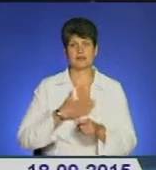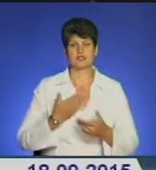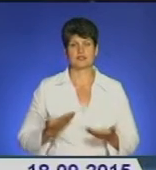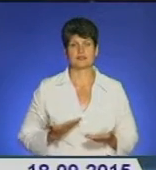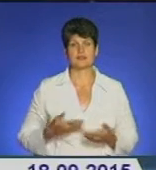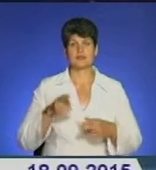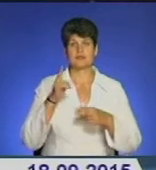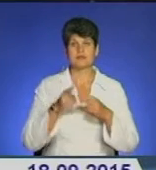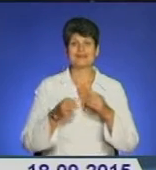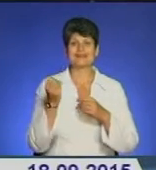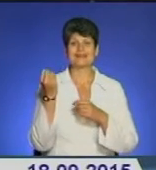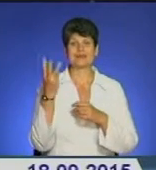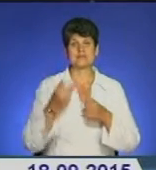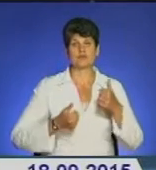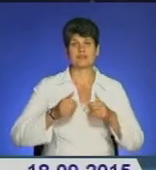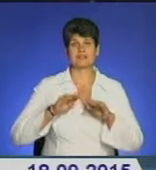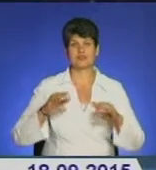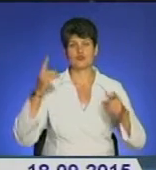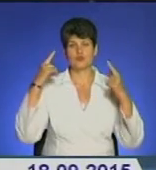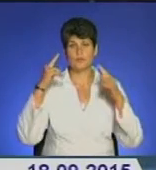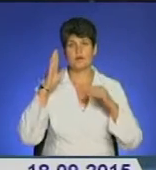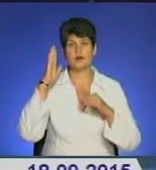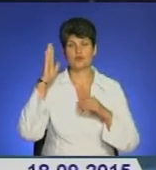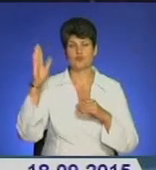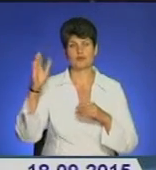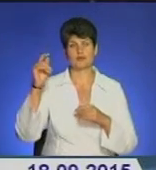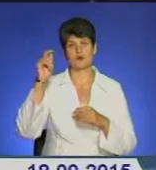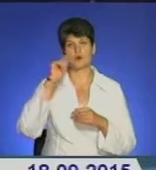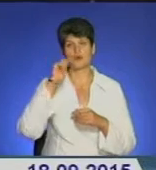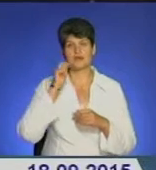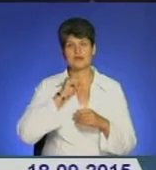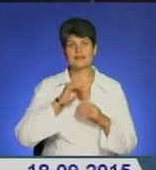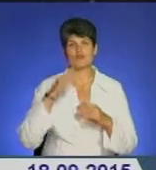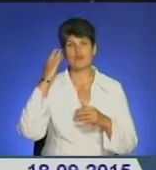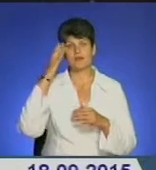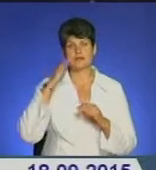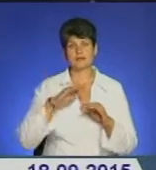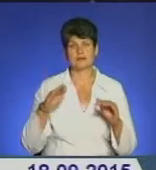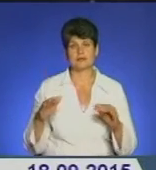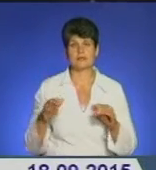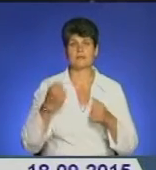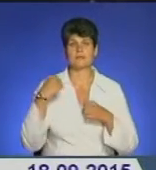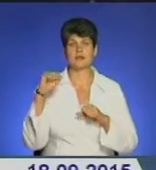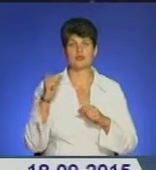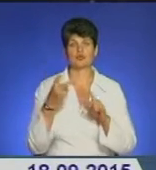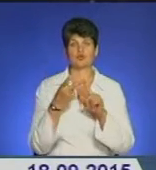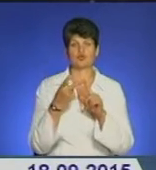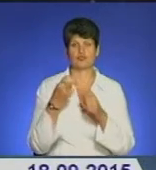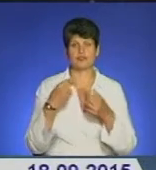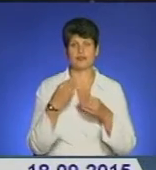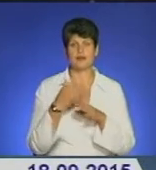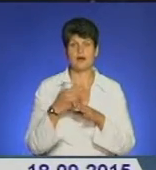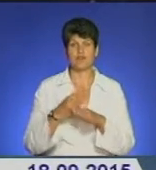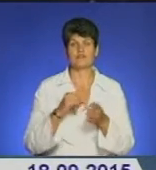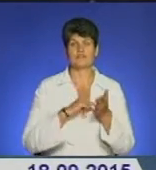Фінішував 13-й конкурс дитячої творчості «Майбутні країни у мріях дитини». Переможців другого обласного етапу та всеукраїнського фінального відзначили